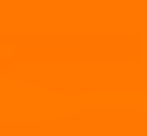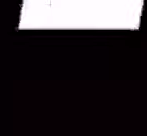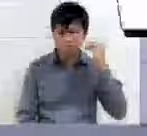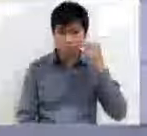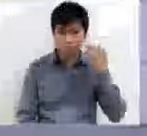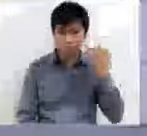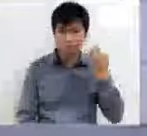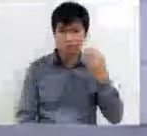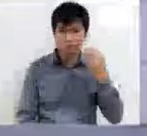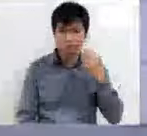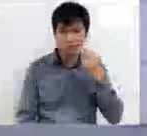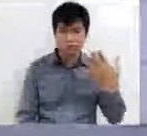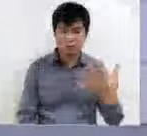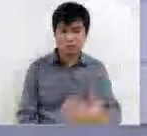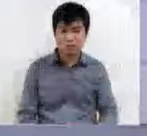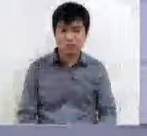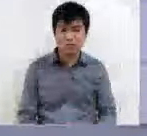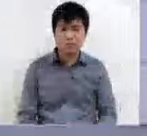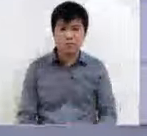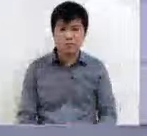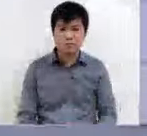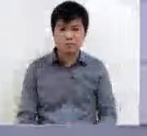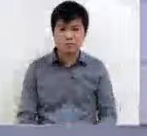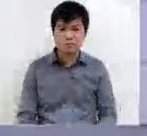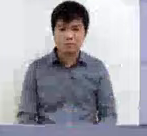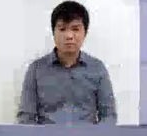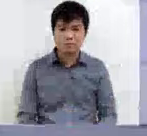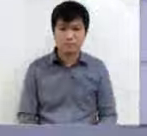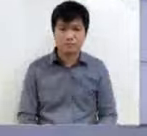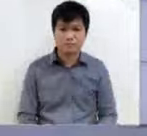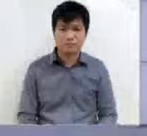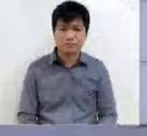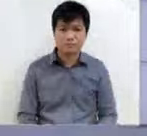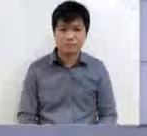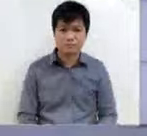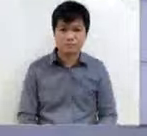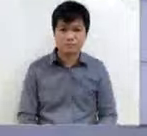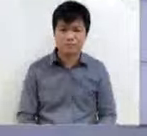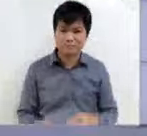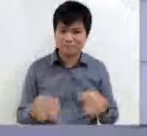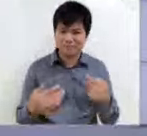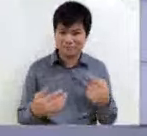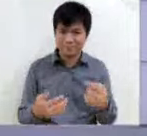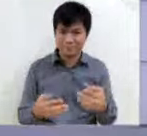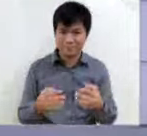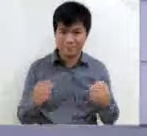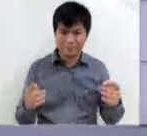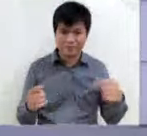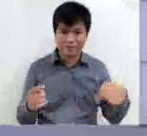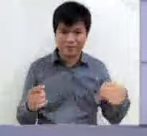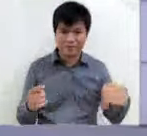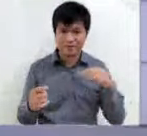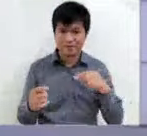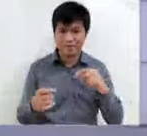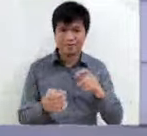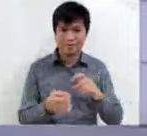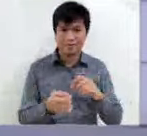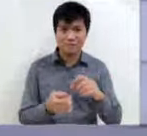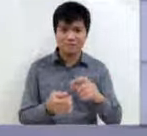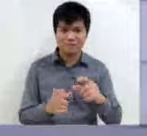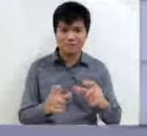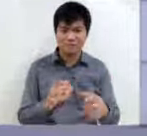5. Eto pa nga, big buzz ngayon ang muling pagre-renew ng kontrata ng K-pop supergroup